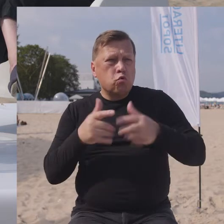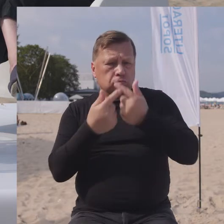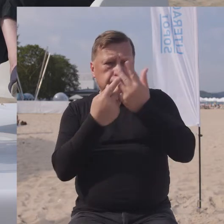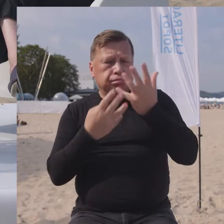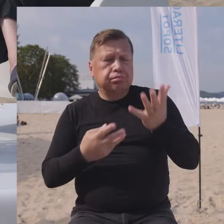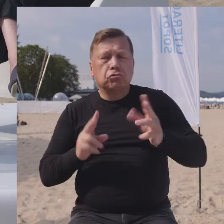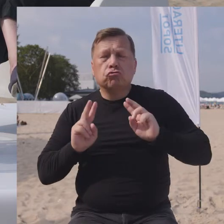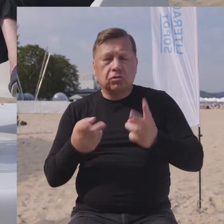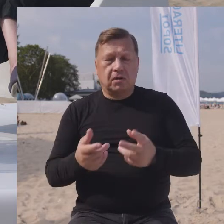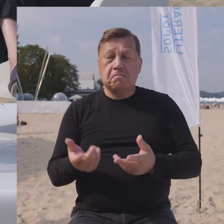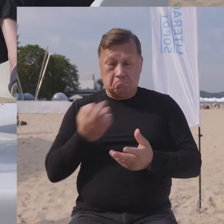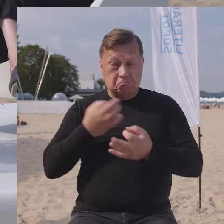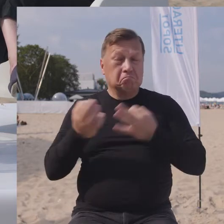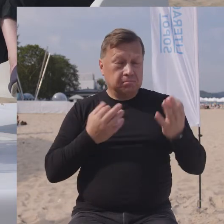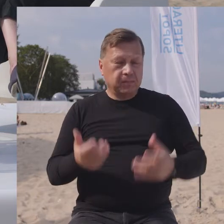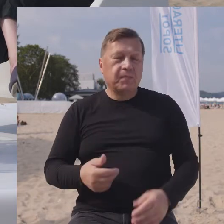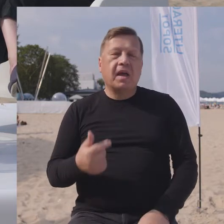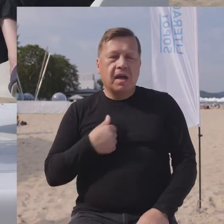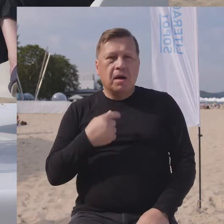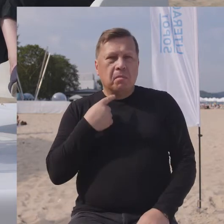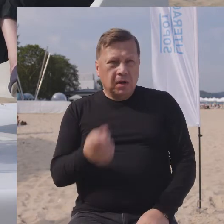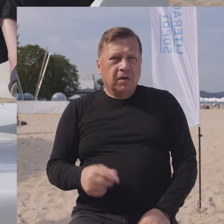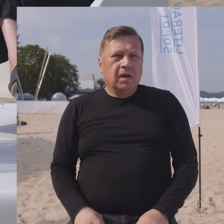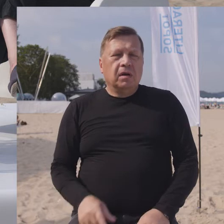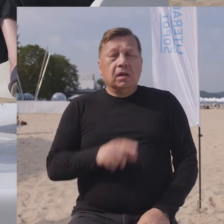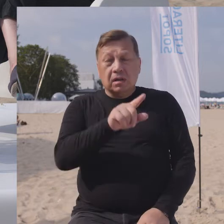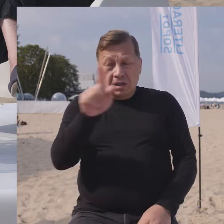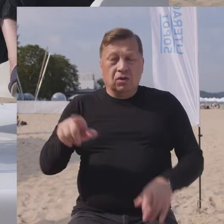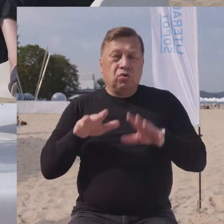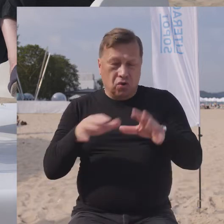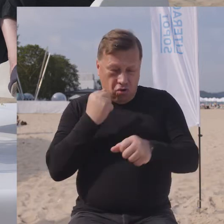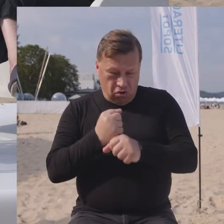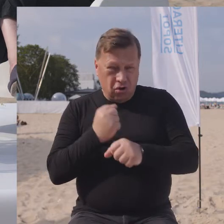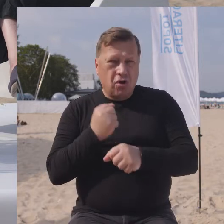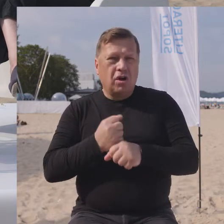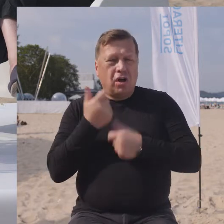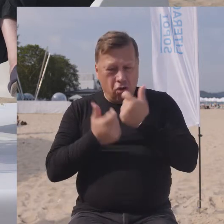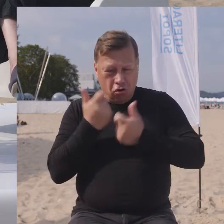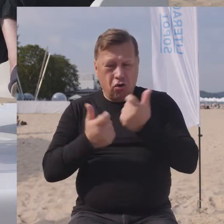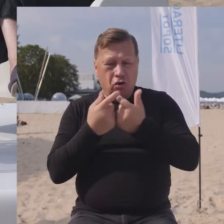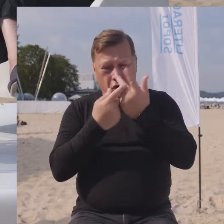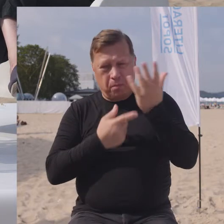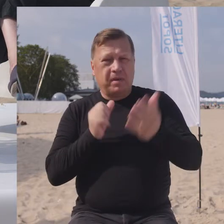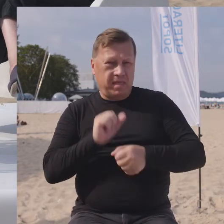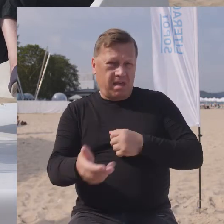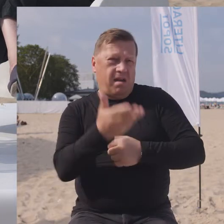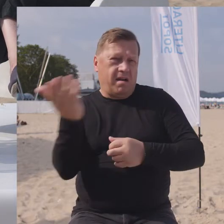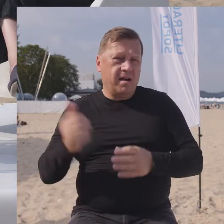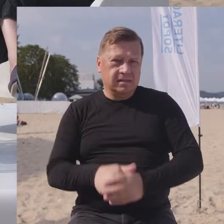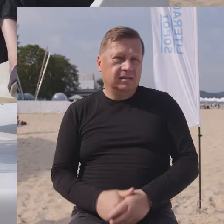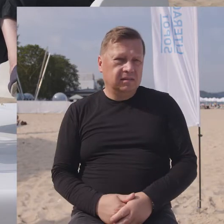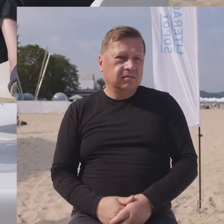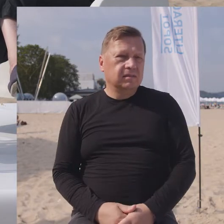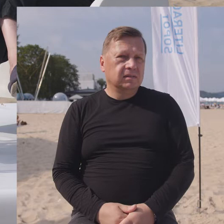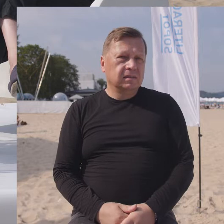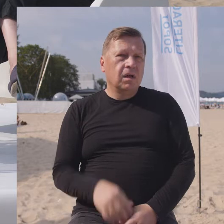powiedzieć, że dużo osób robi dużo i że to jest oczywiście robota